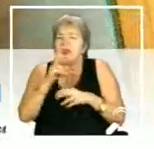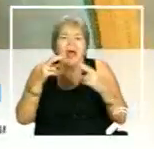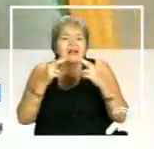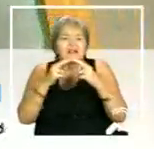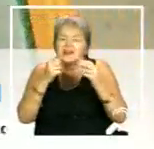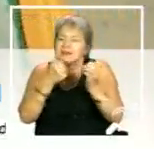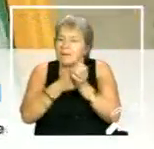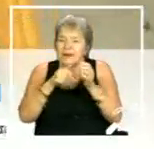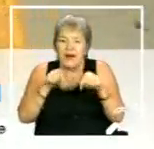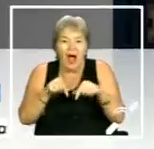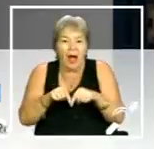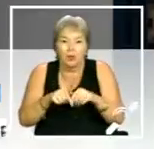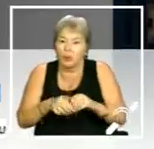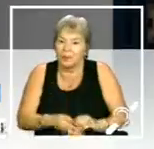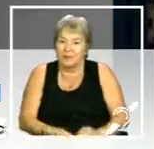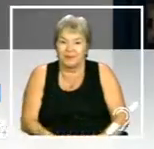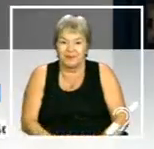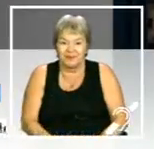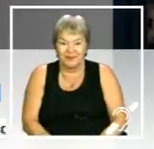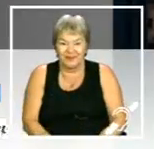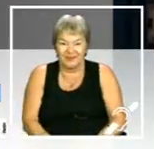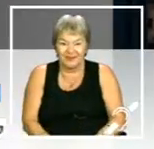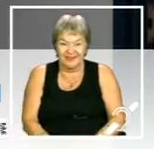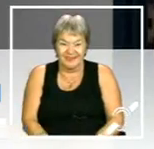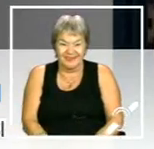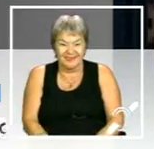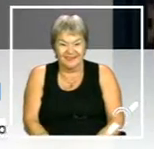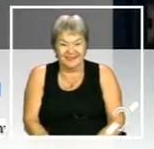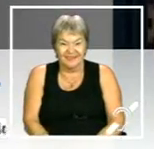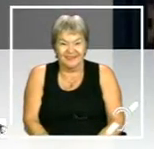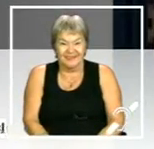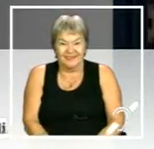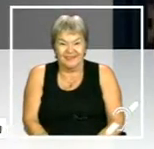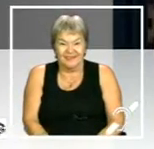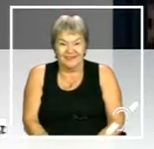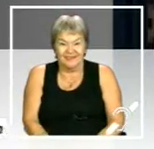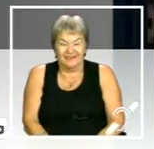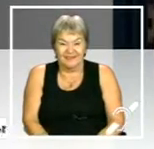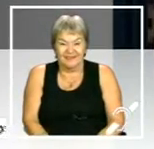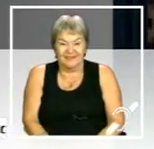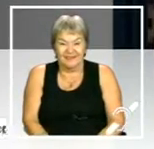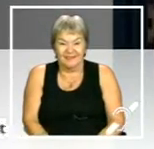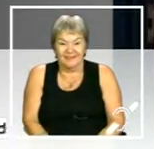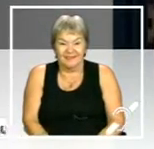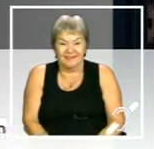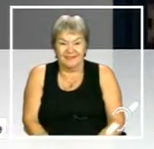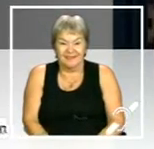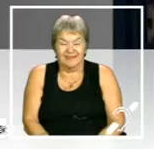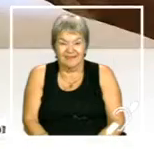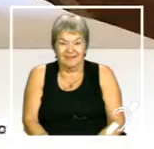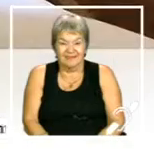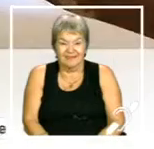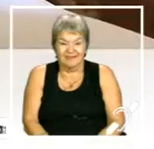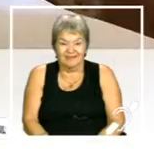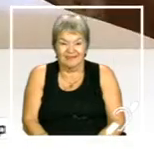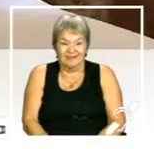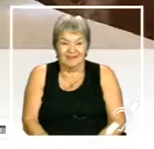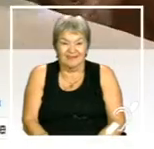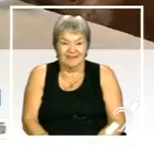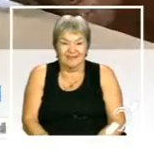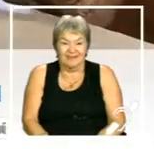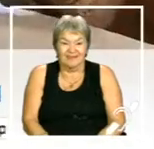precedent. Food remains have been found in other parts of the world and even ancient food remains. But